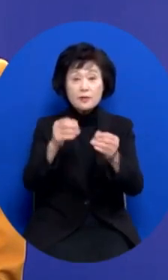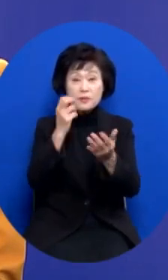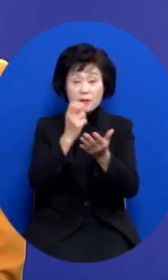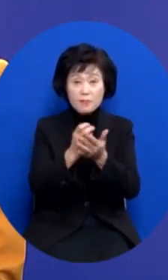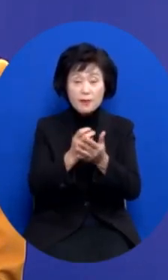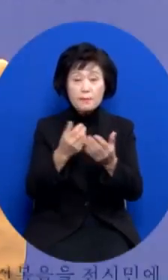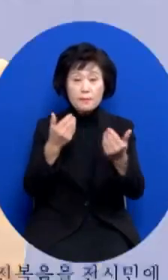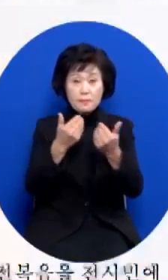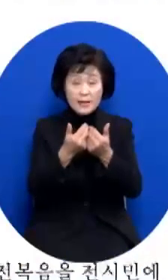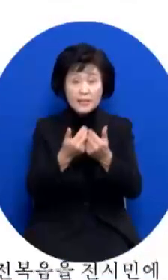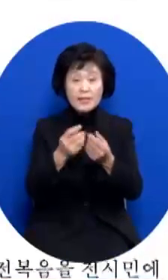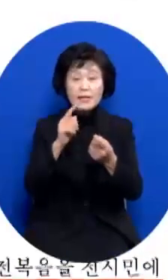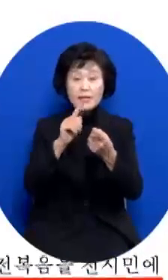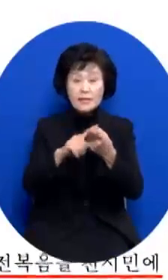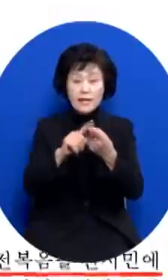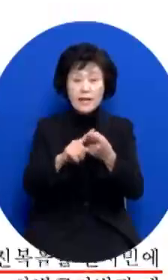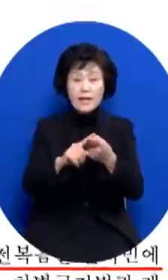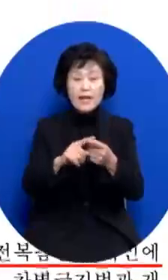개최합니다